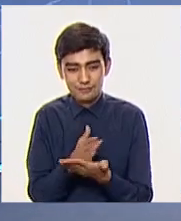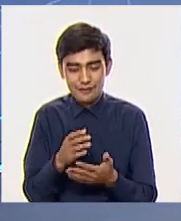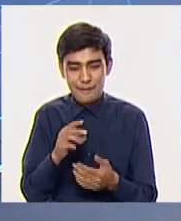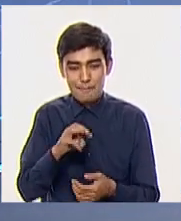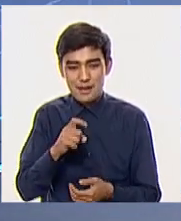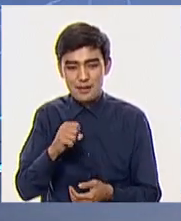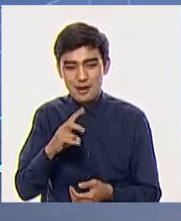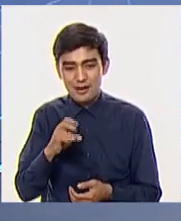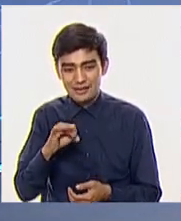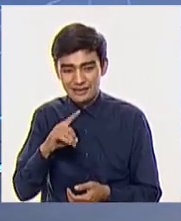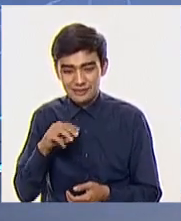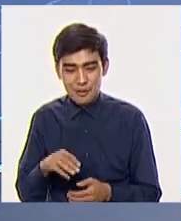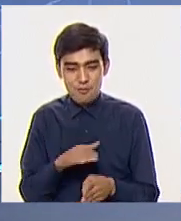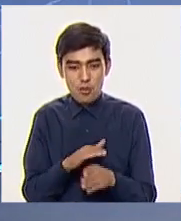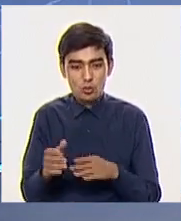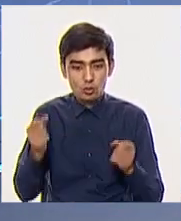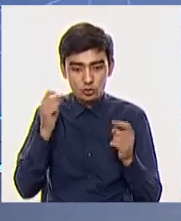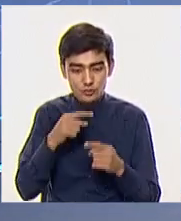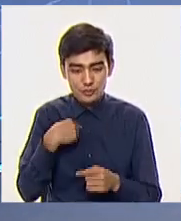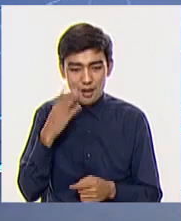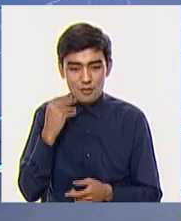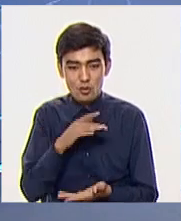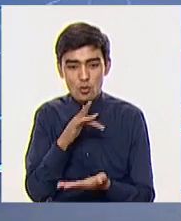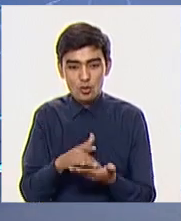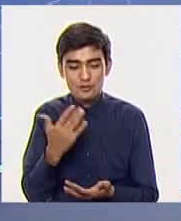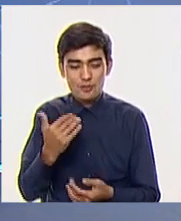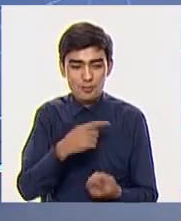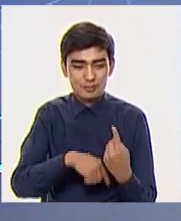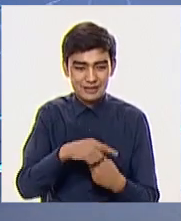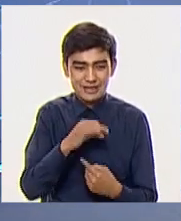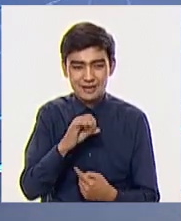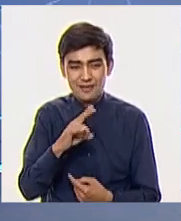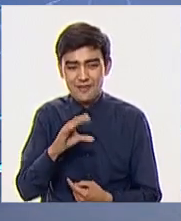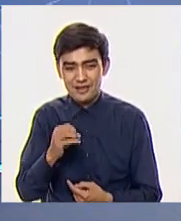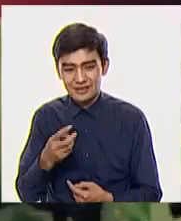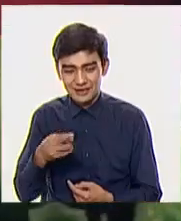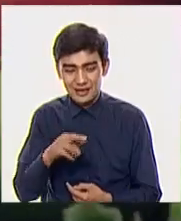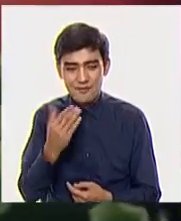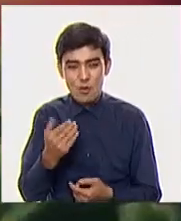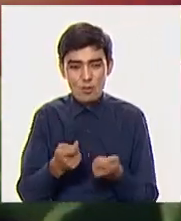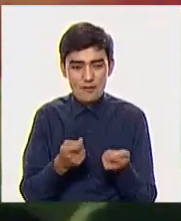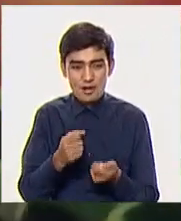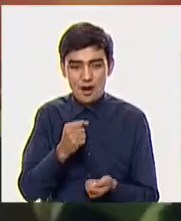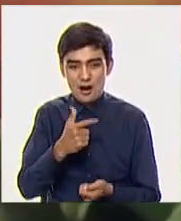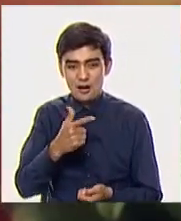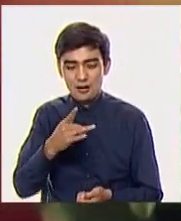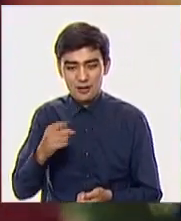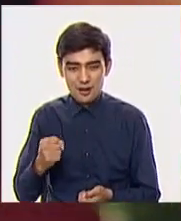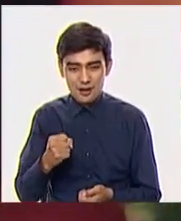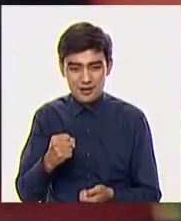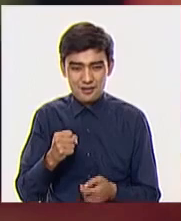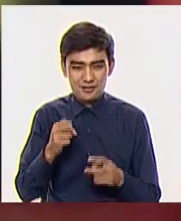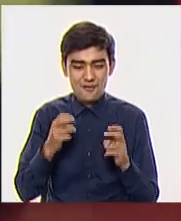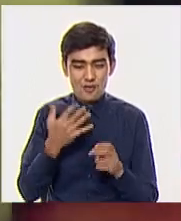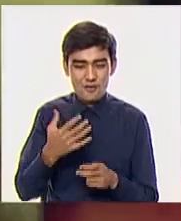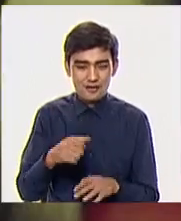бойынша толығырақ білу үшін біз студияға Алматы қаласы кәсіпкерлік және инвестициялар басқармасына қарасты агроөнеркәсіптік кешен